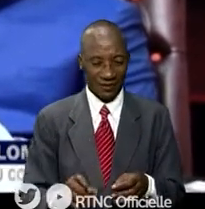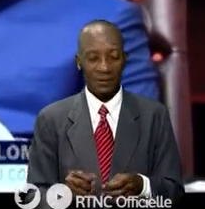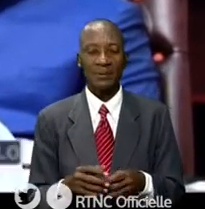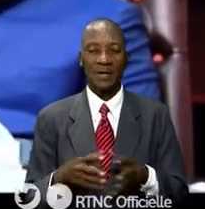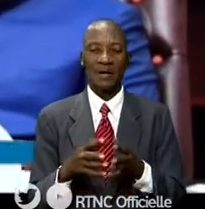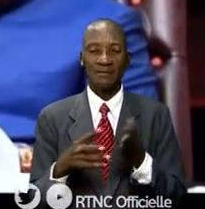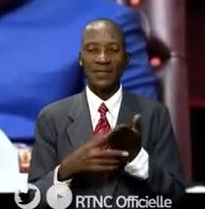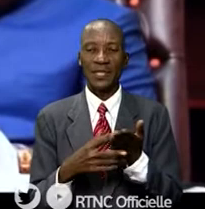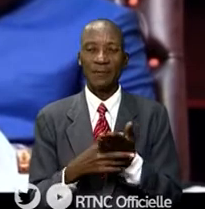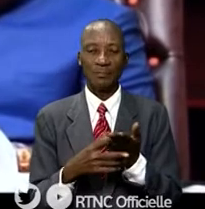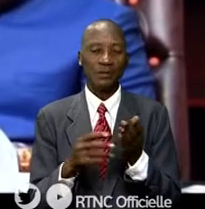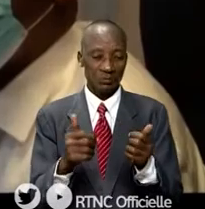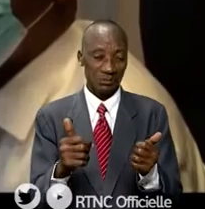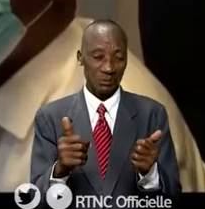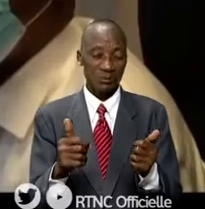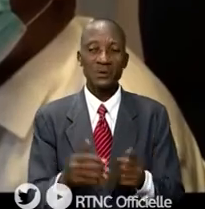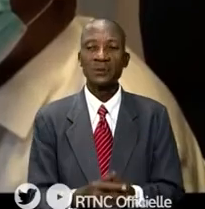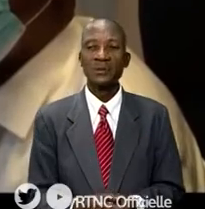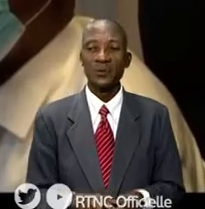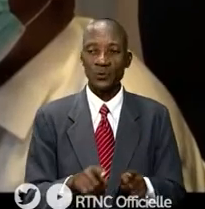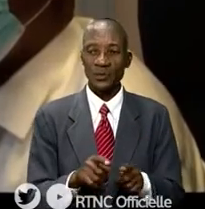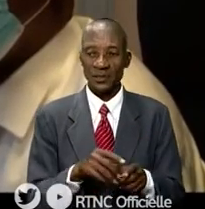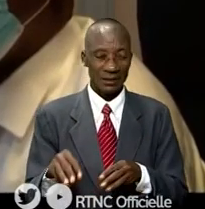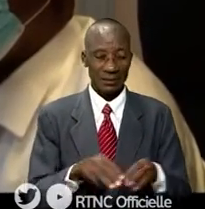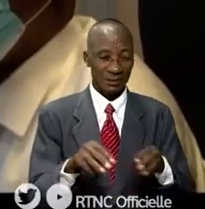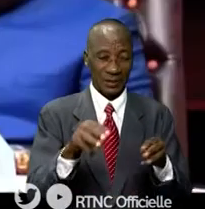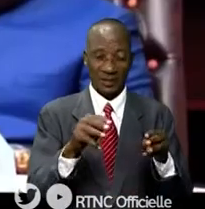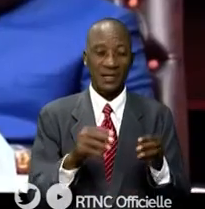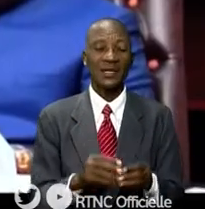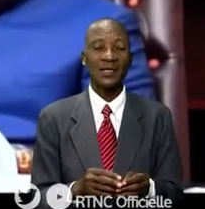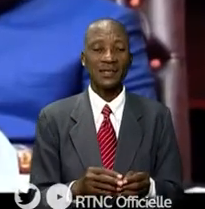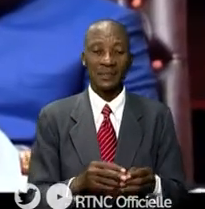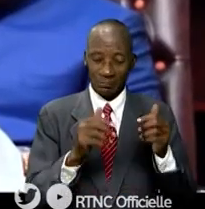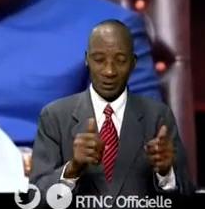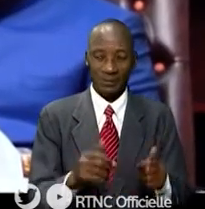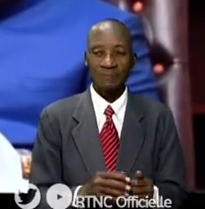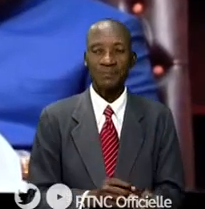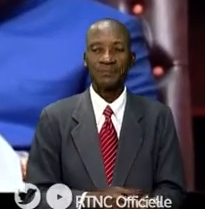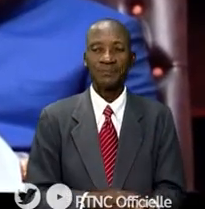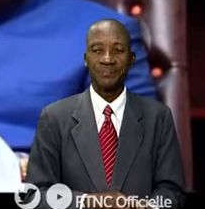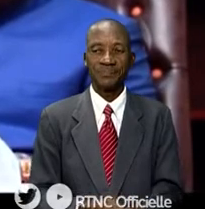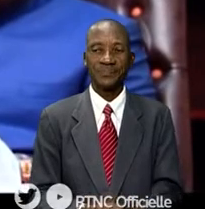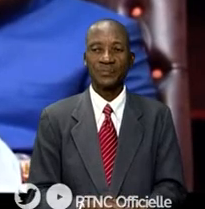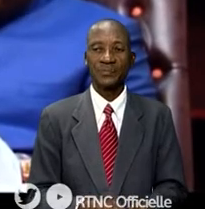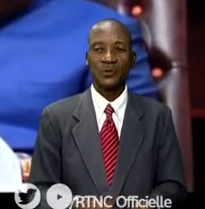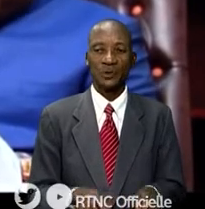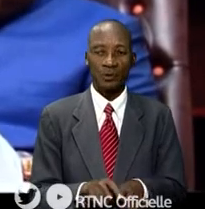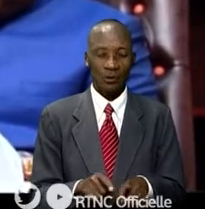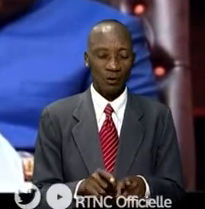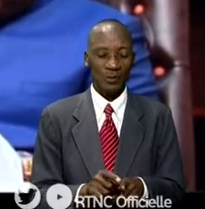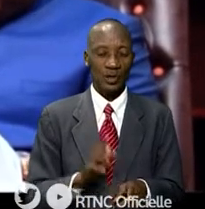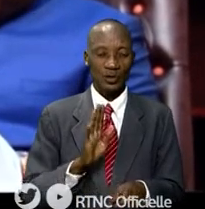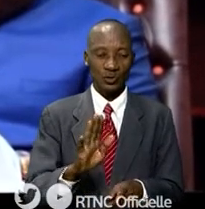compétitif et de manière pérenne, en raison de son impact au niveau